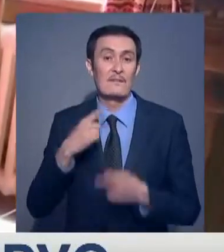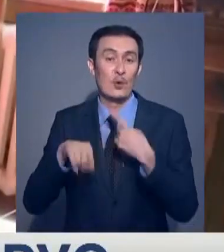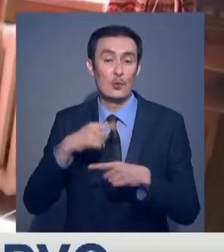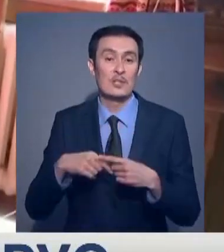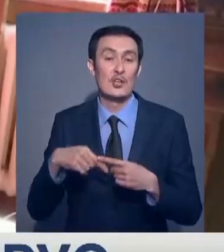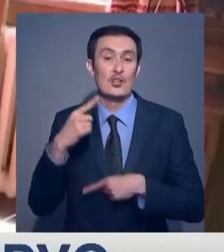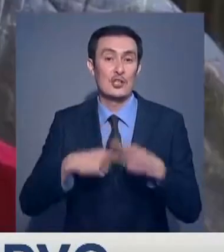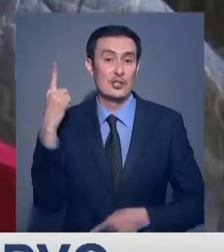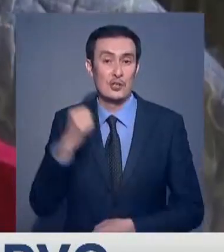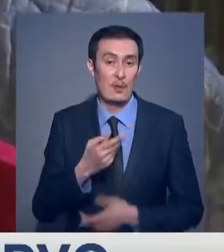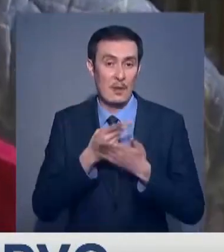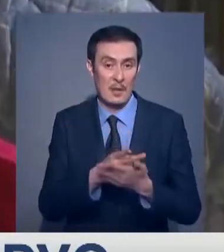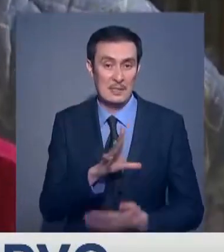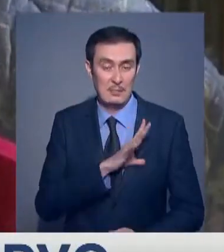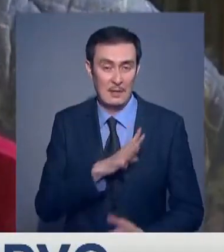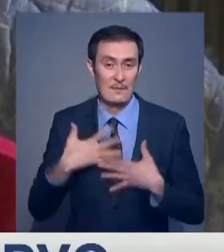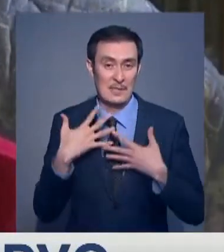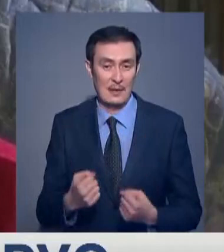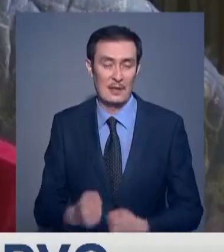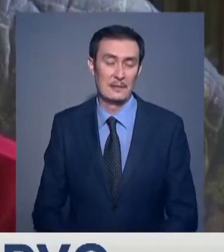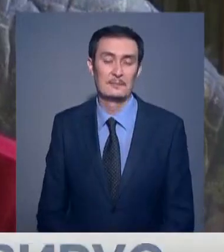в реанимации.